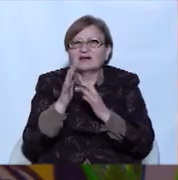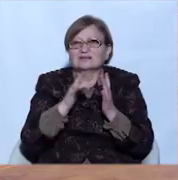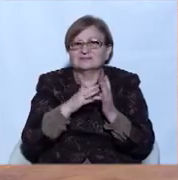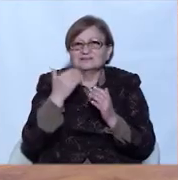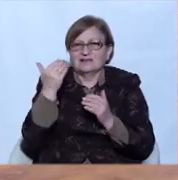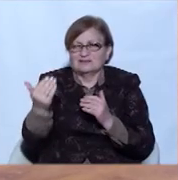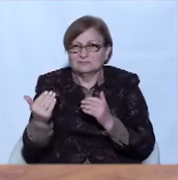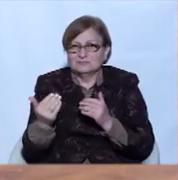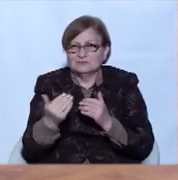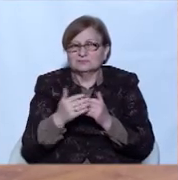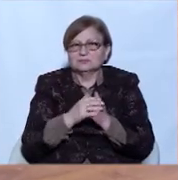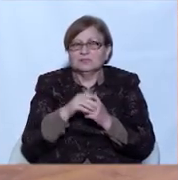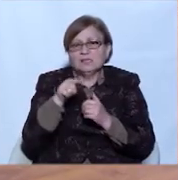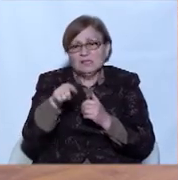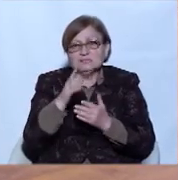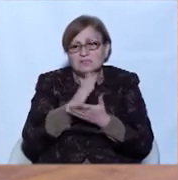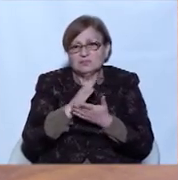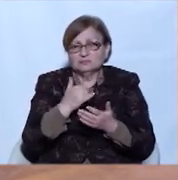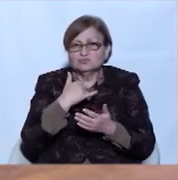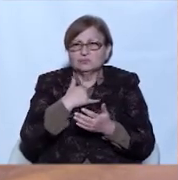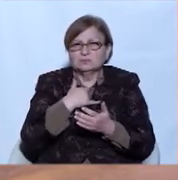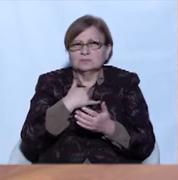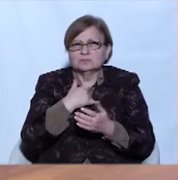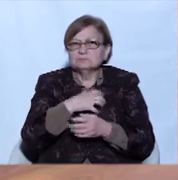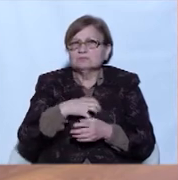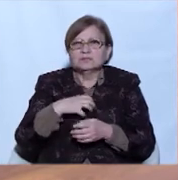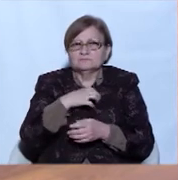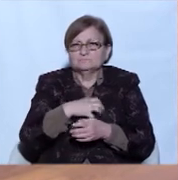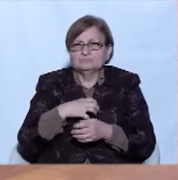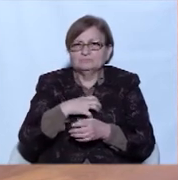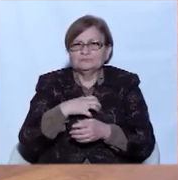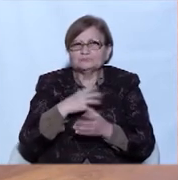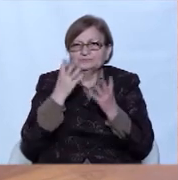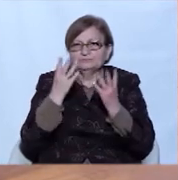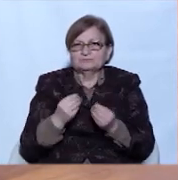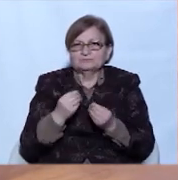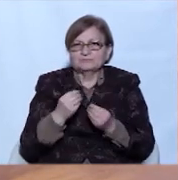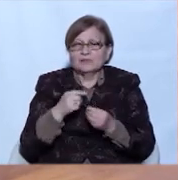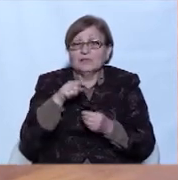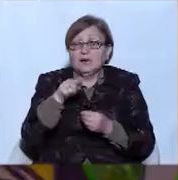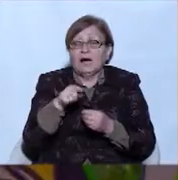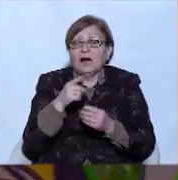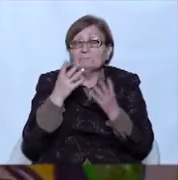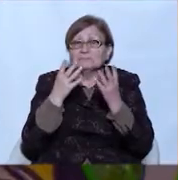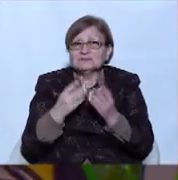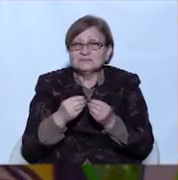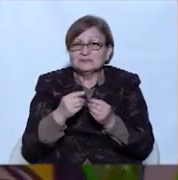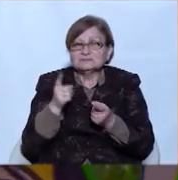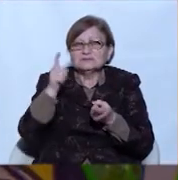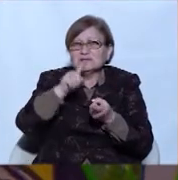ქრისტიანთათვის და ის არის ჩვენთვის უმნიშვნელოვანესი დღე, იმიტომ რომ ამ დღესთან